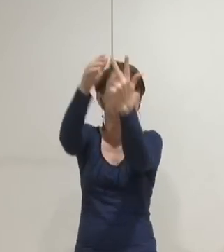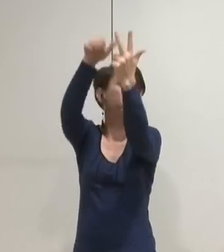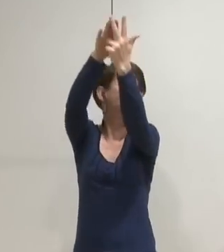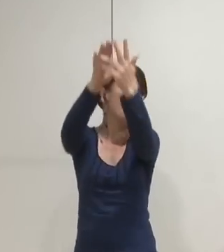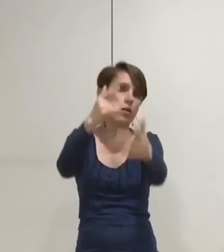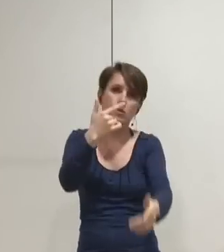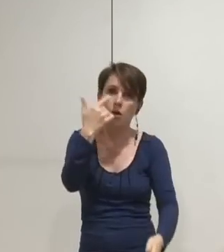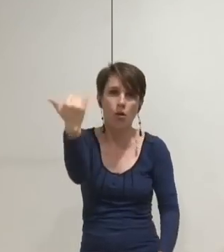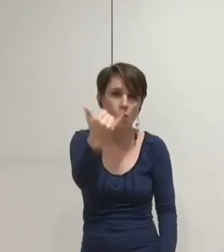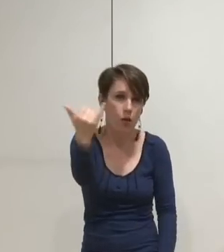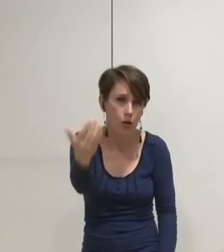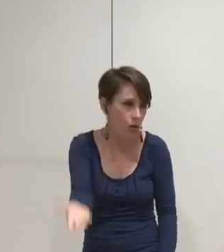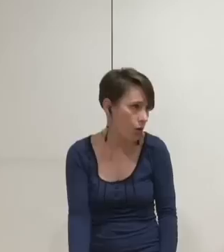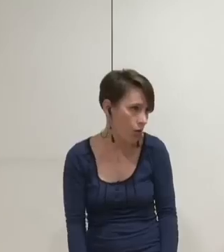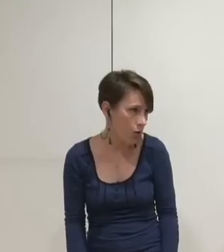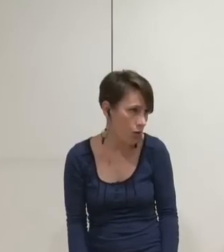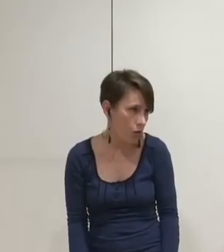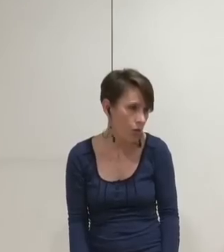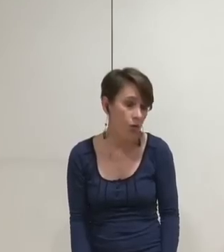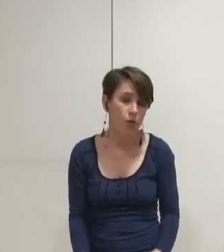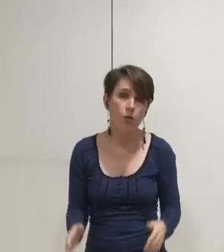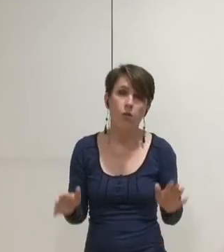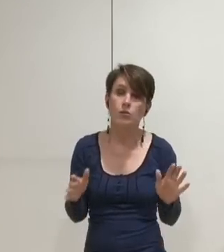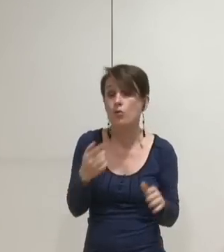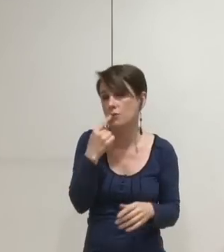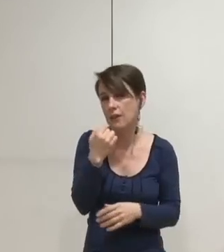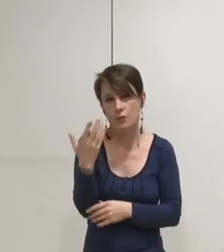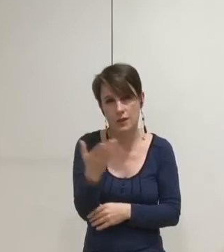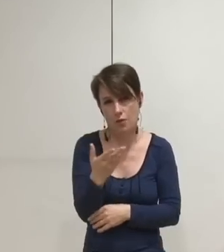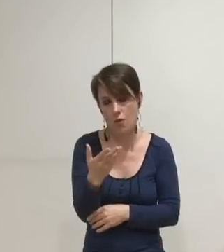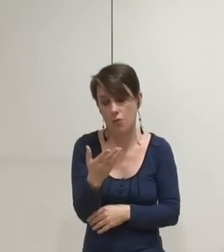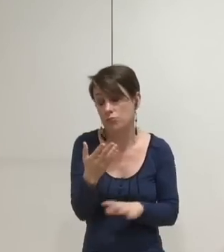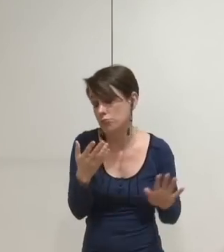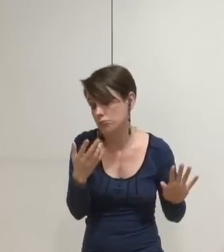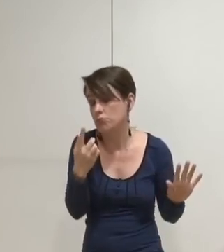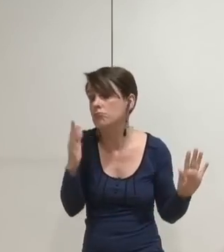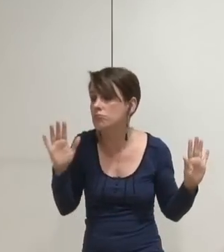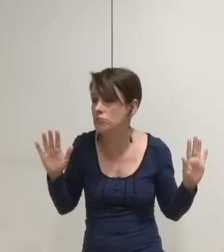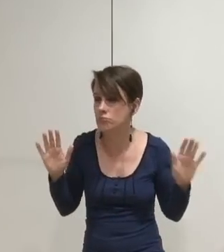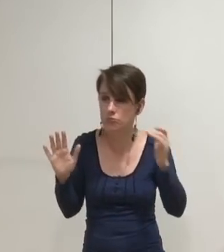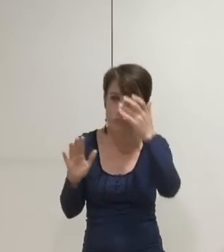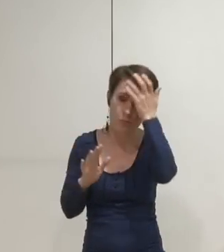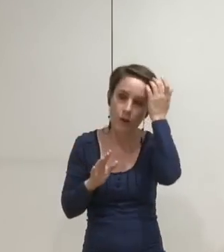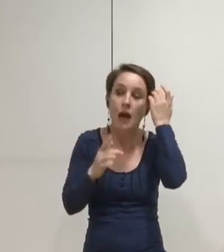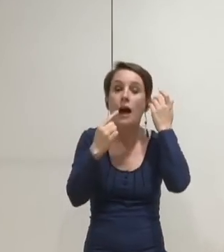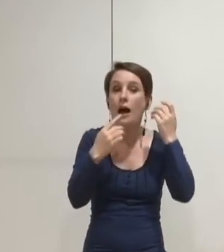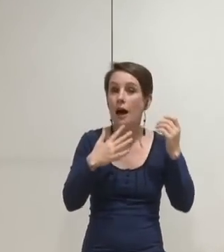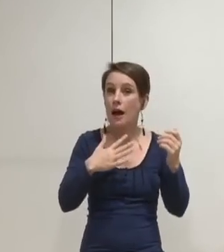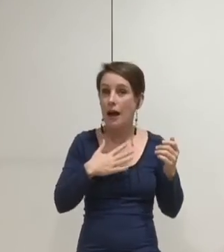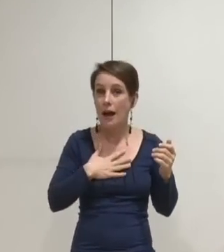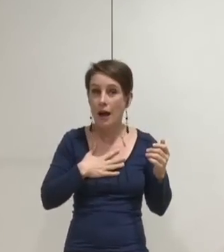pas la route d'une certaine manière cela veut dire que je ne pense pas prenez-le comme un compliment qu'il y avait